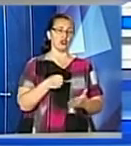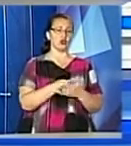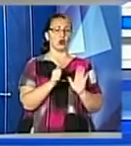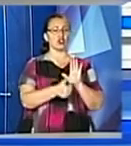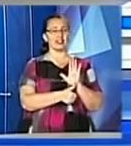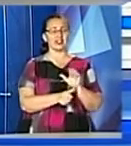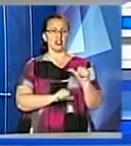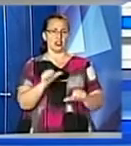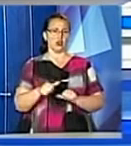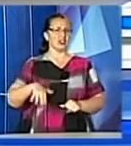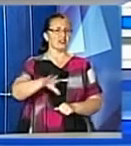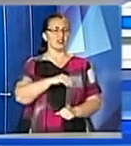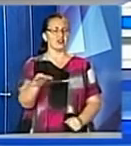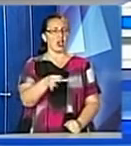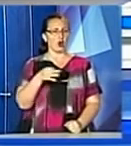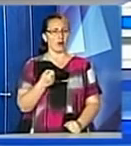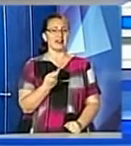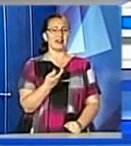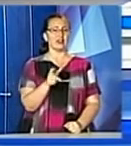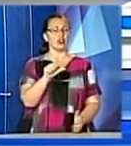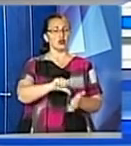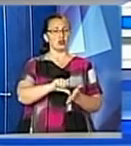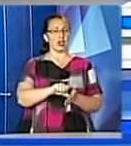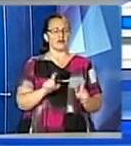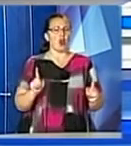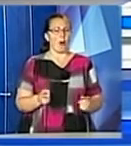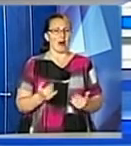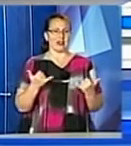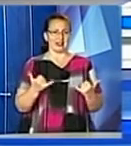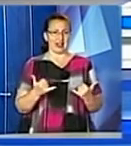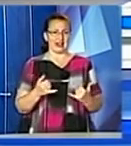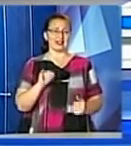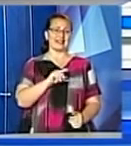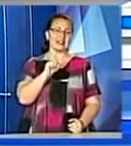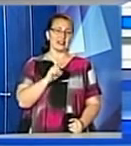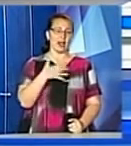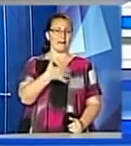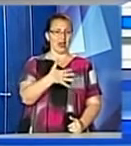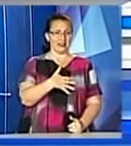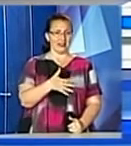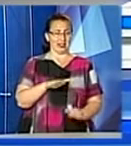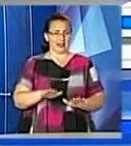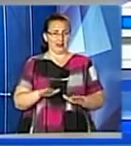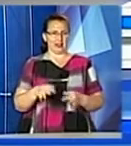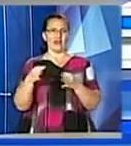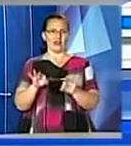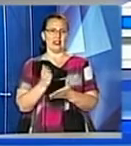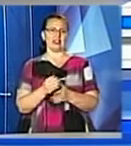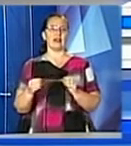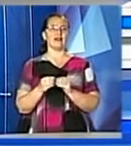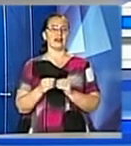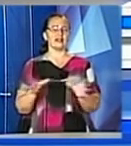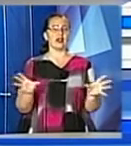з усієї області. Кількість учасників обмежена. Зараз з 50 місць вільних 10. З